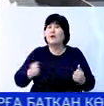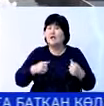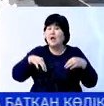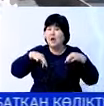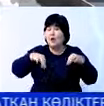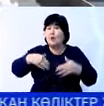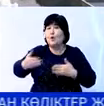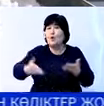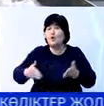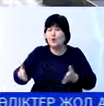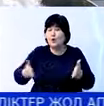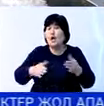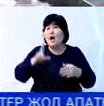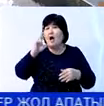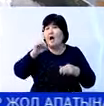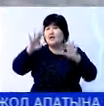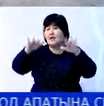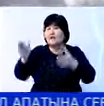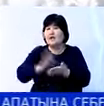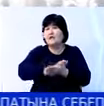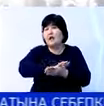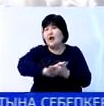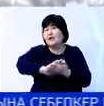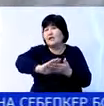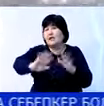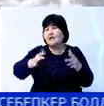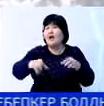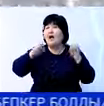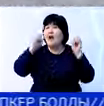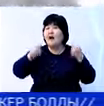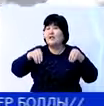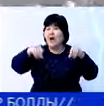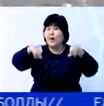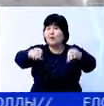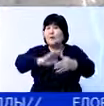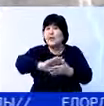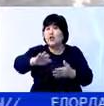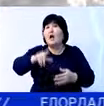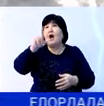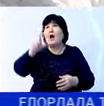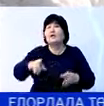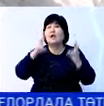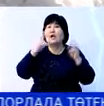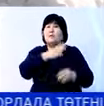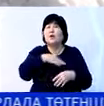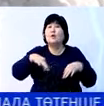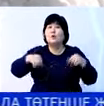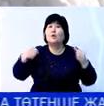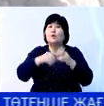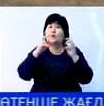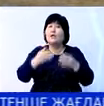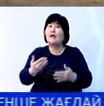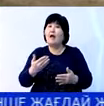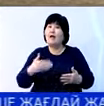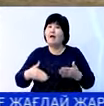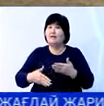мен жүргіншілер жолын қалын қардан тазалап, айнадай жалтыр жерлерге арнайы қоспаларын себуде. Адам жарақаты мен көлік соқтығысуларының алдын алу